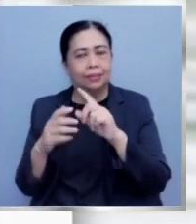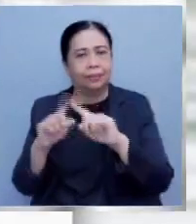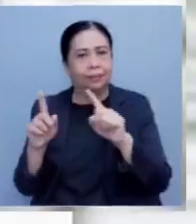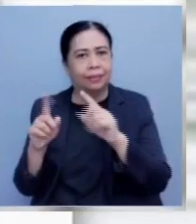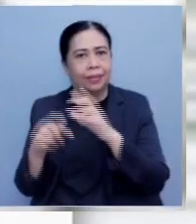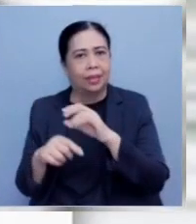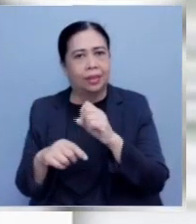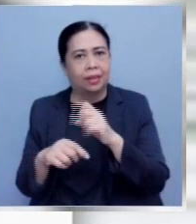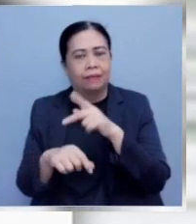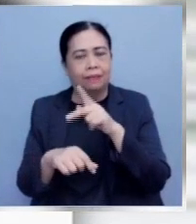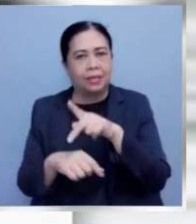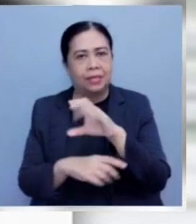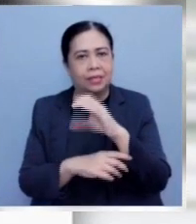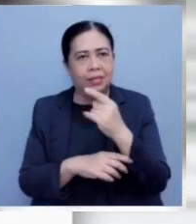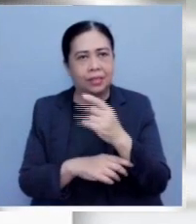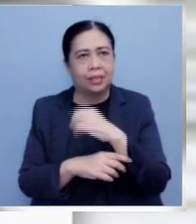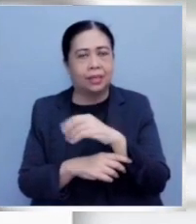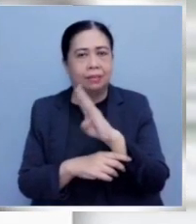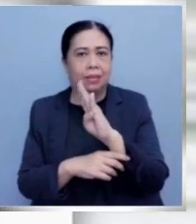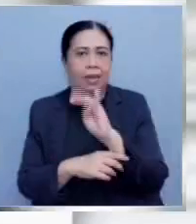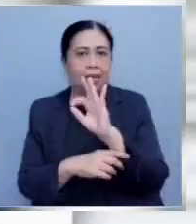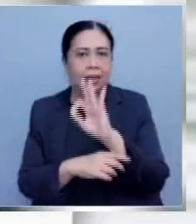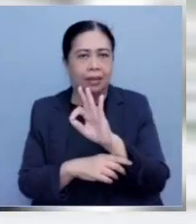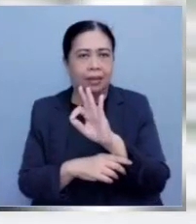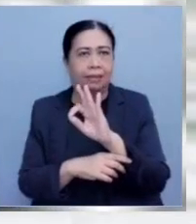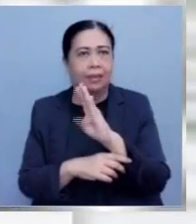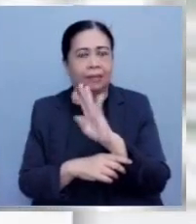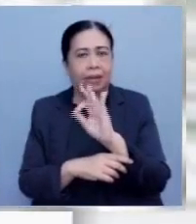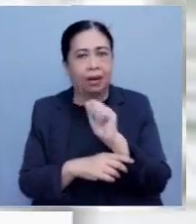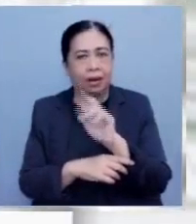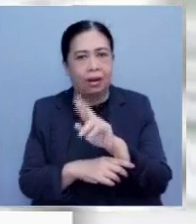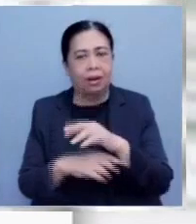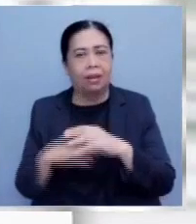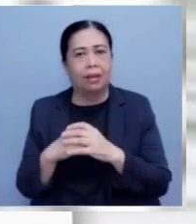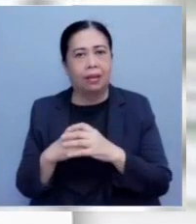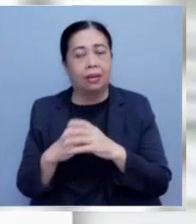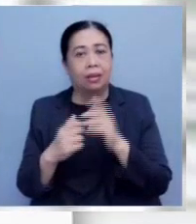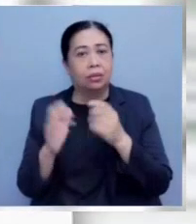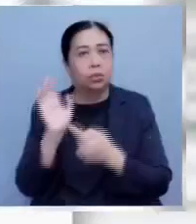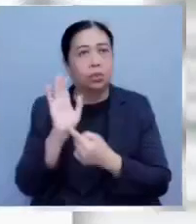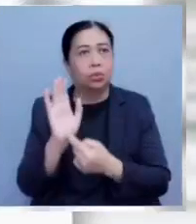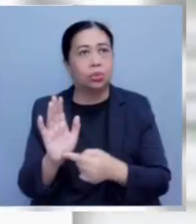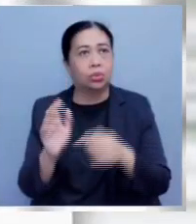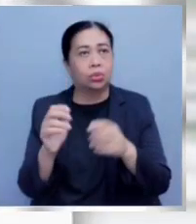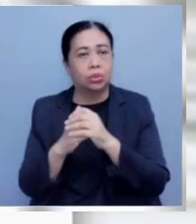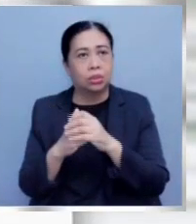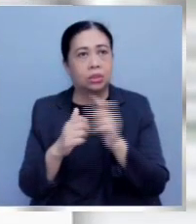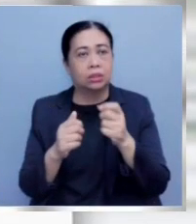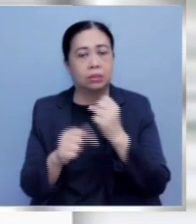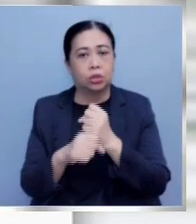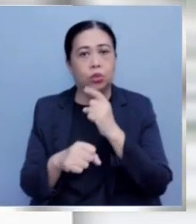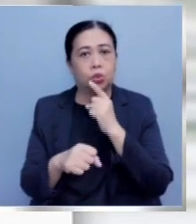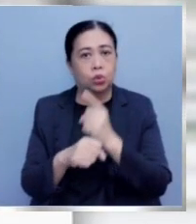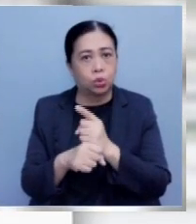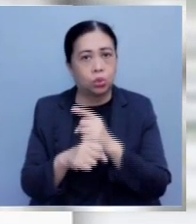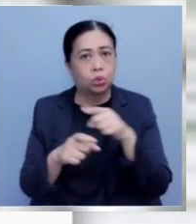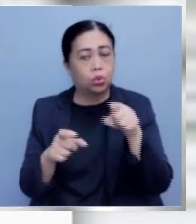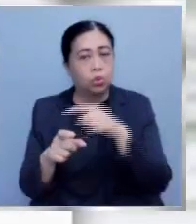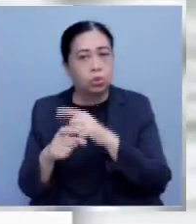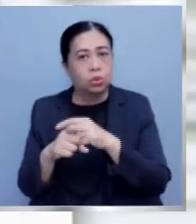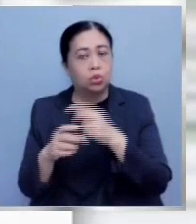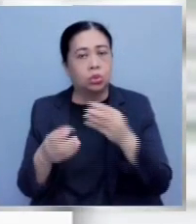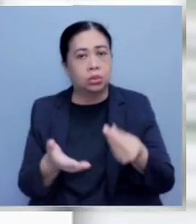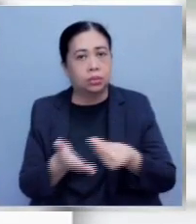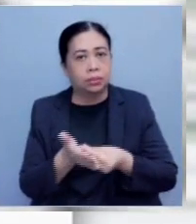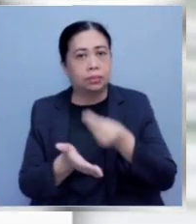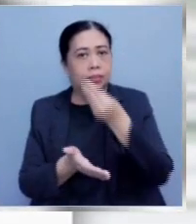Coast Guard at Bureau of Fisheries and Aquatic Resources. Pagpapakita daw ito na tinitiyak na ang paglalaanan ng pondo ng gobyerno